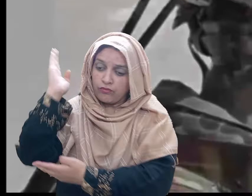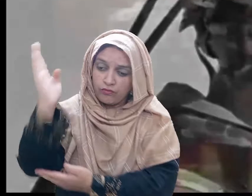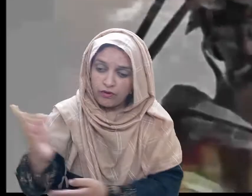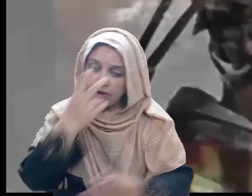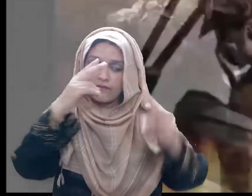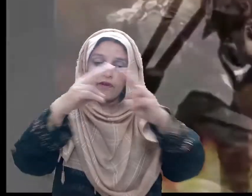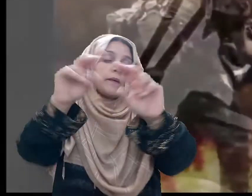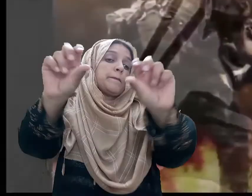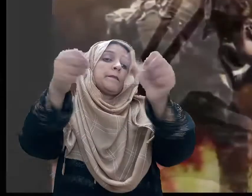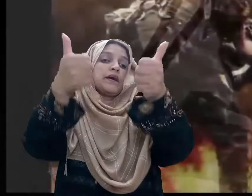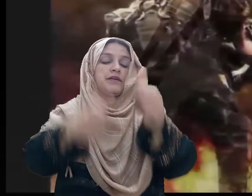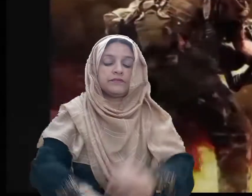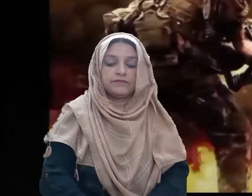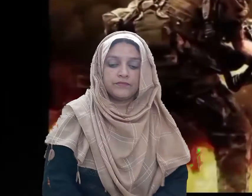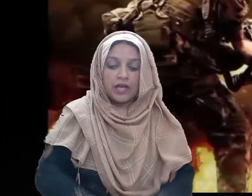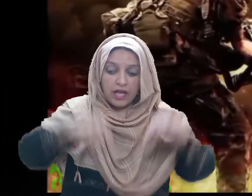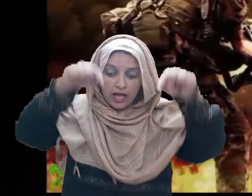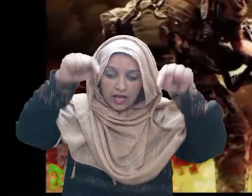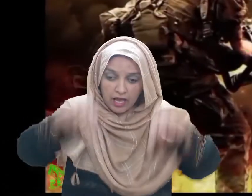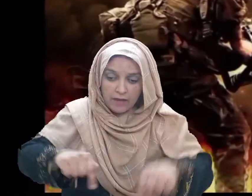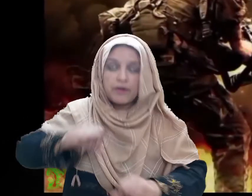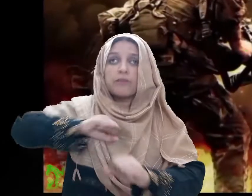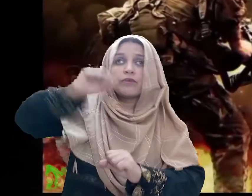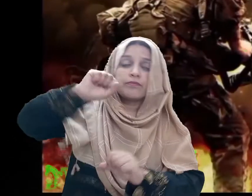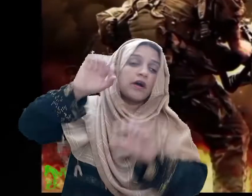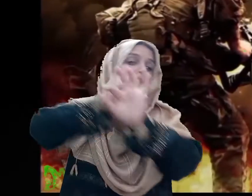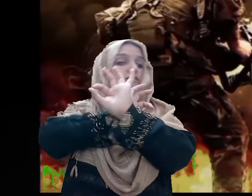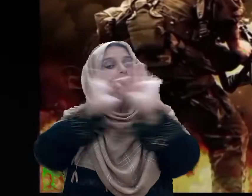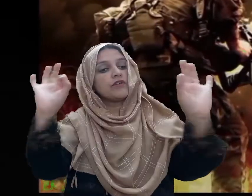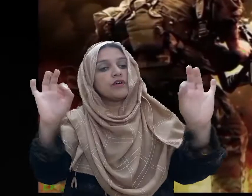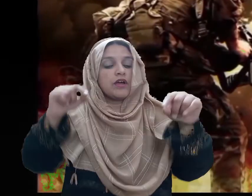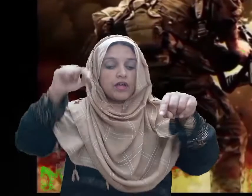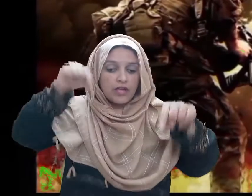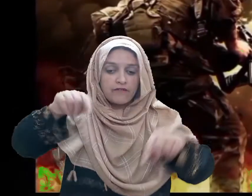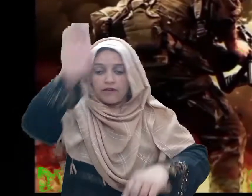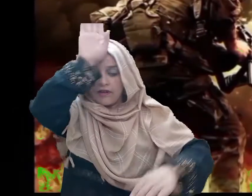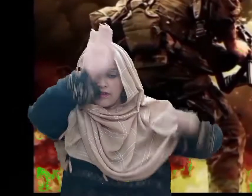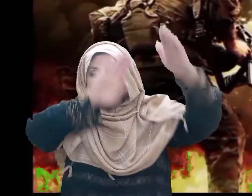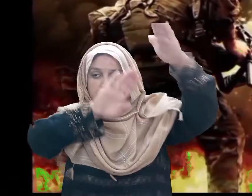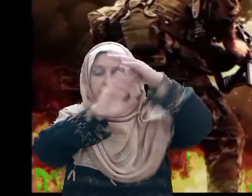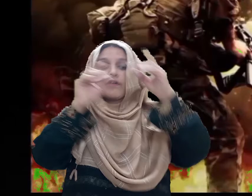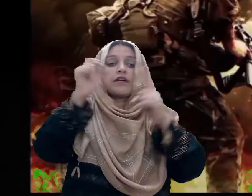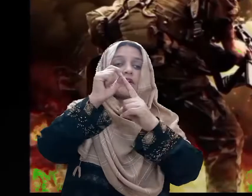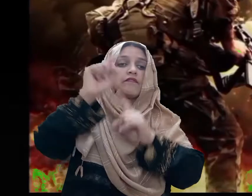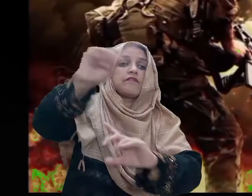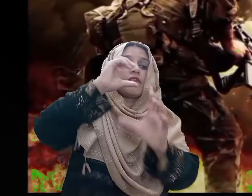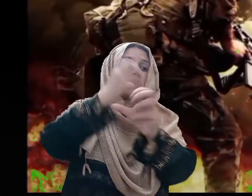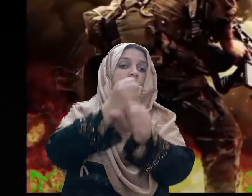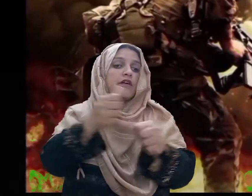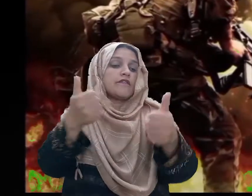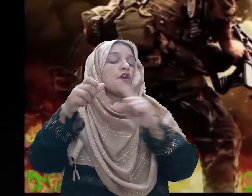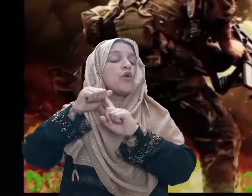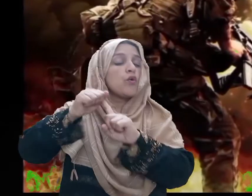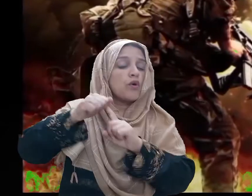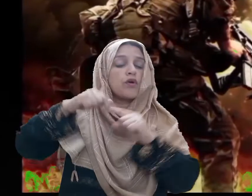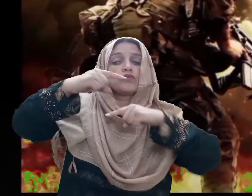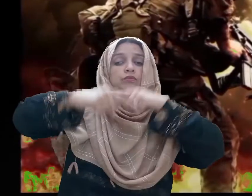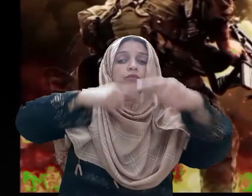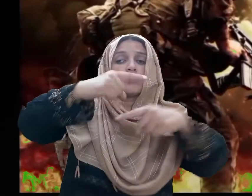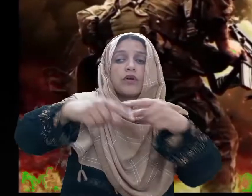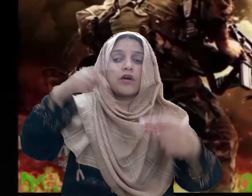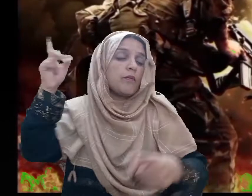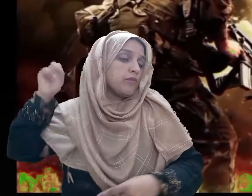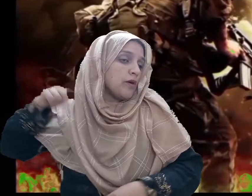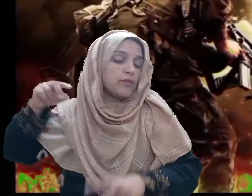ہے، اور اب تک کئی جنگیں بھی لڑ چکا ہے۔ افواج پاکستان کی قیام امن کے لیے کوششوں کو کبھی فراموش نہیں کیا جا